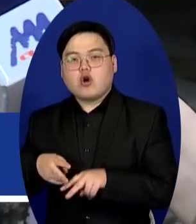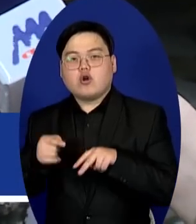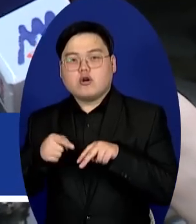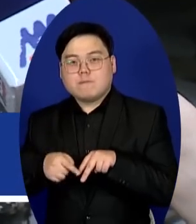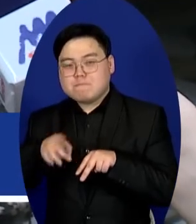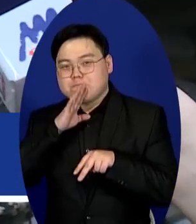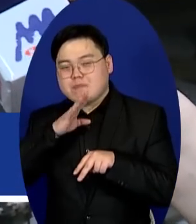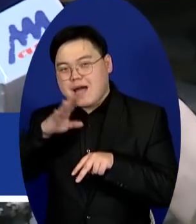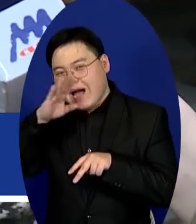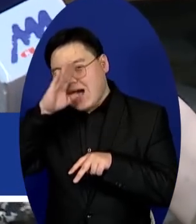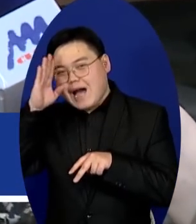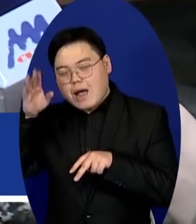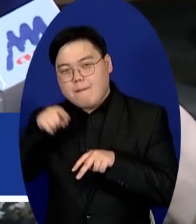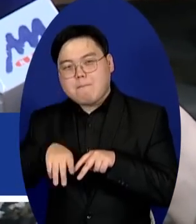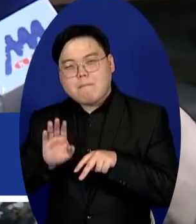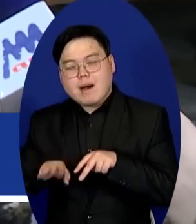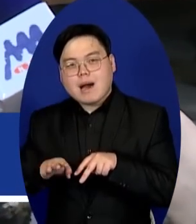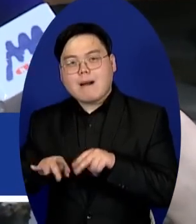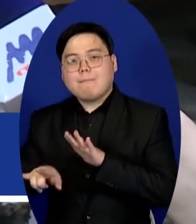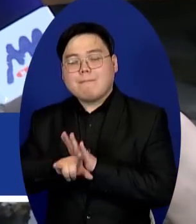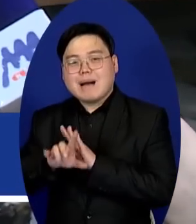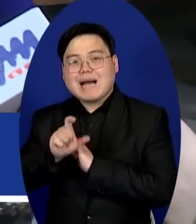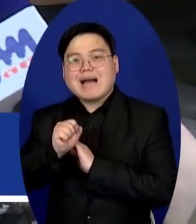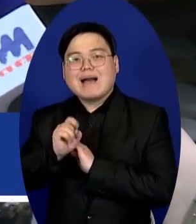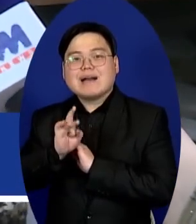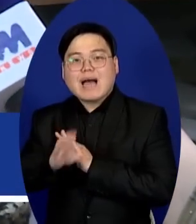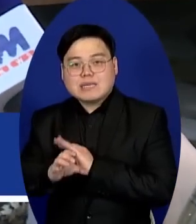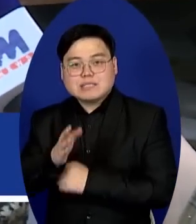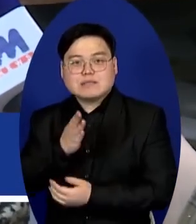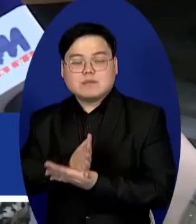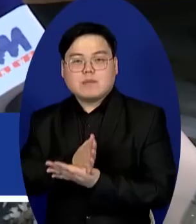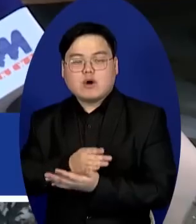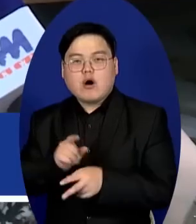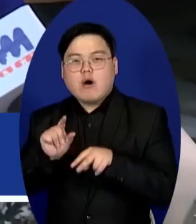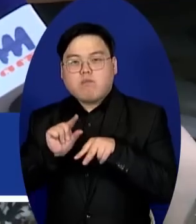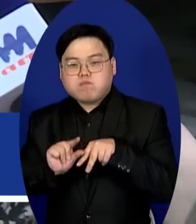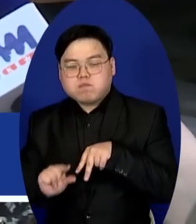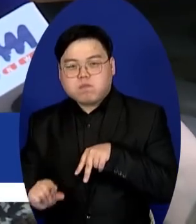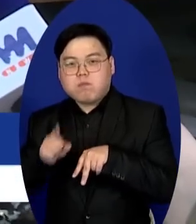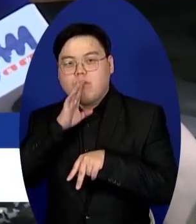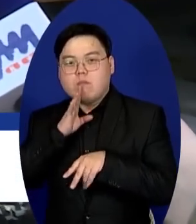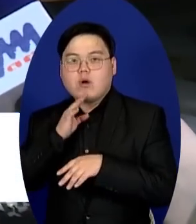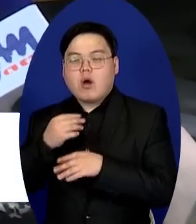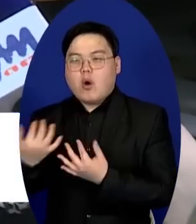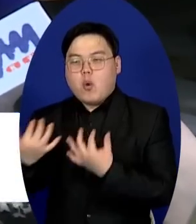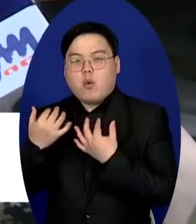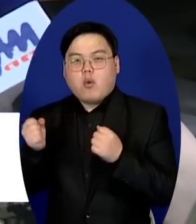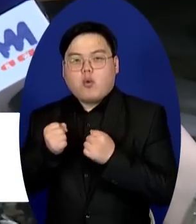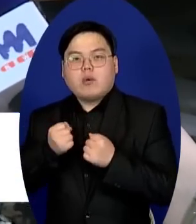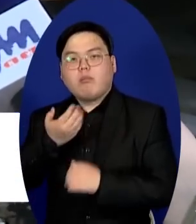халуун нь эндээ хоримтлагдаад тэгээ малын арьс учраас ийм зузаан арьс чинь шууд нэг гадны хүүтэн